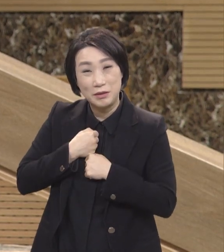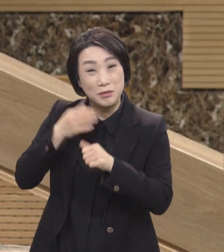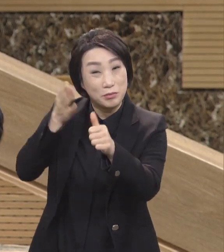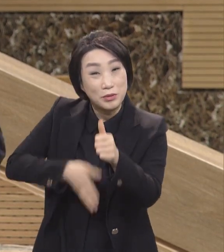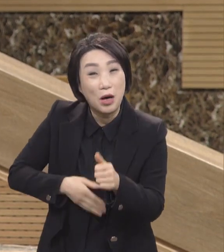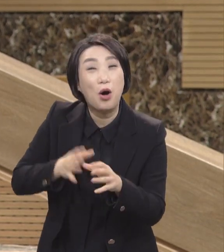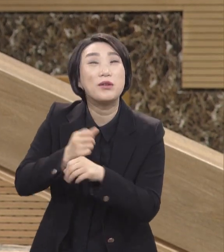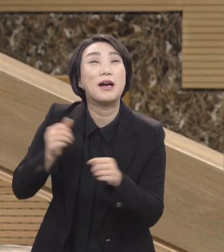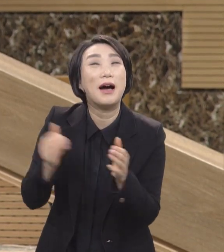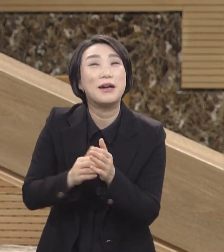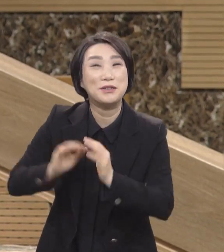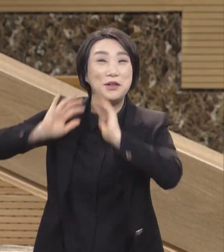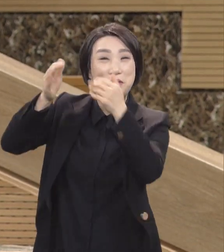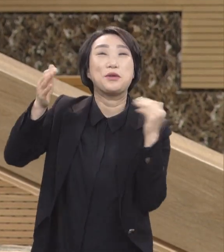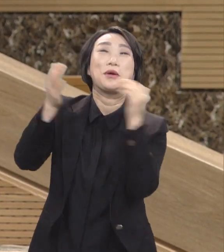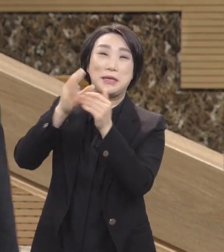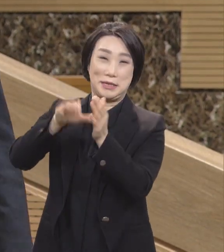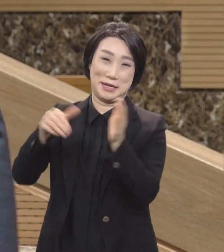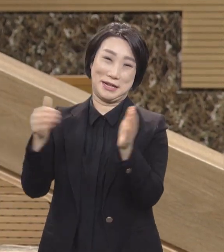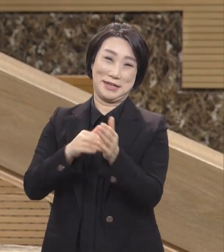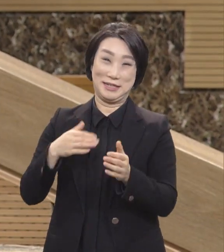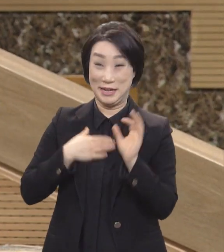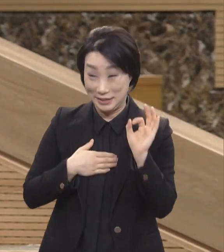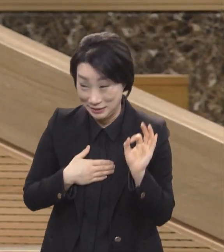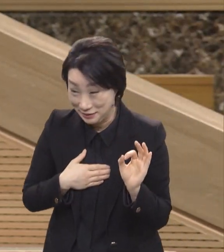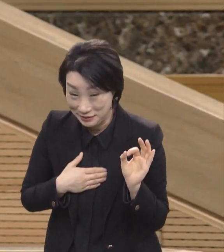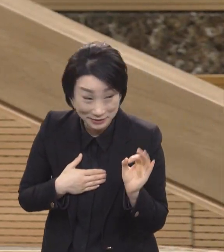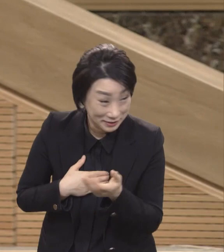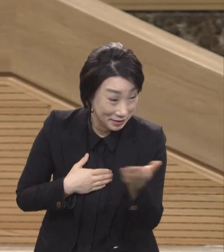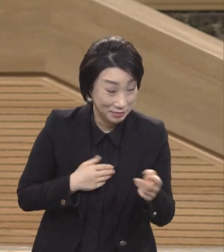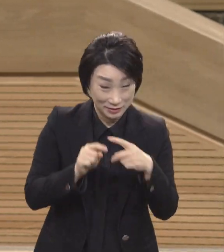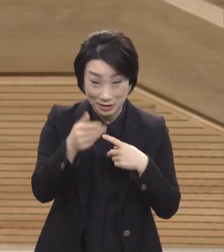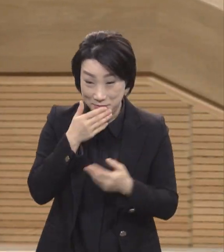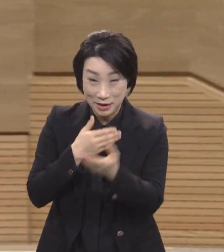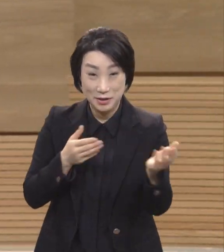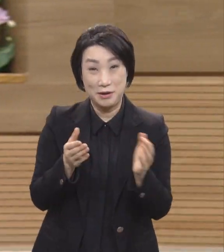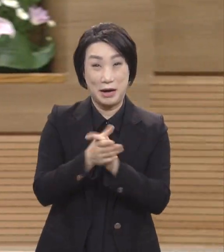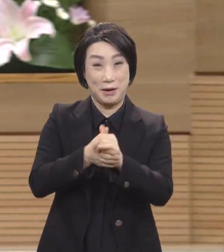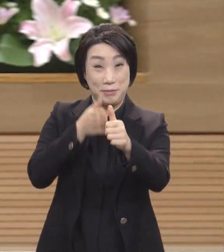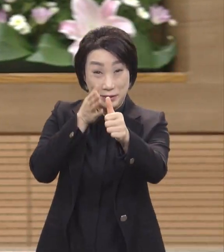어디까지 가느냐? 천국까지. 알아들었으면 아멘 합시다.